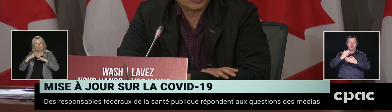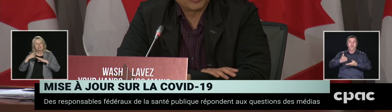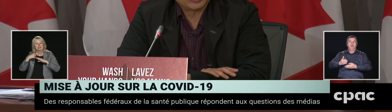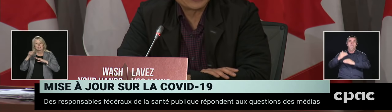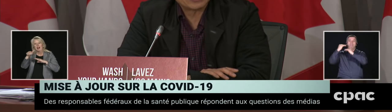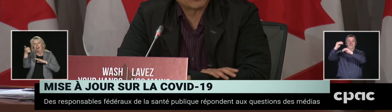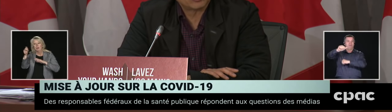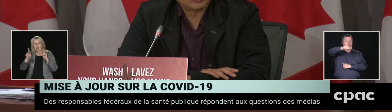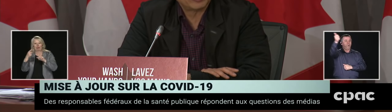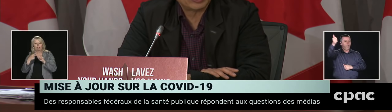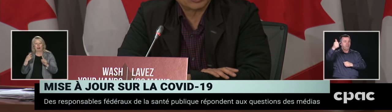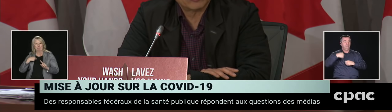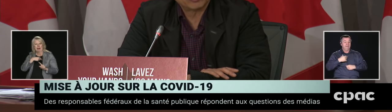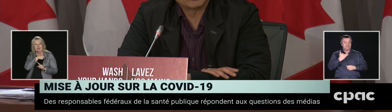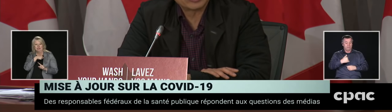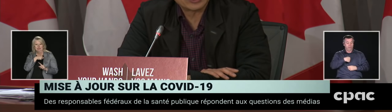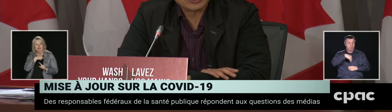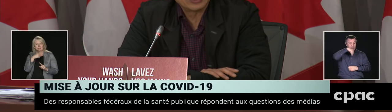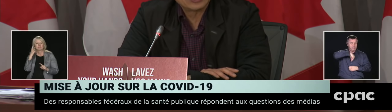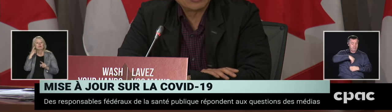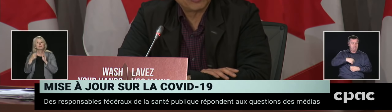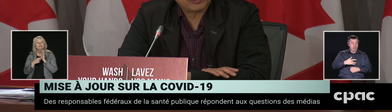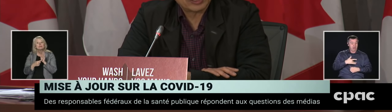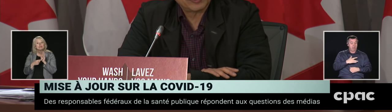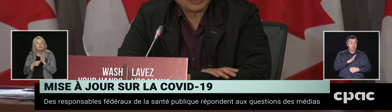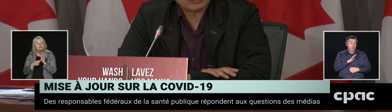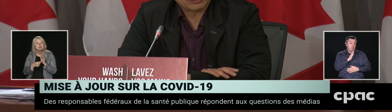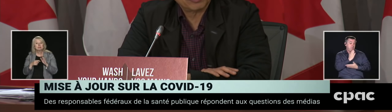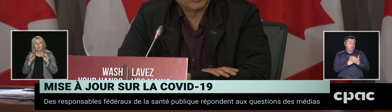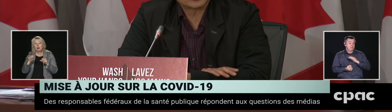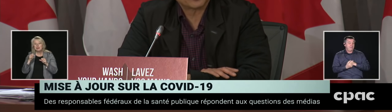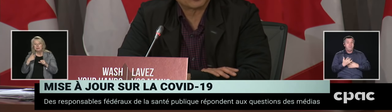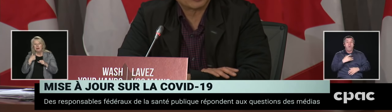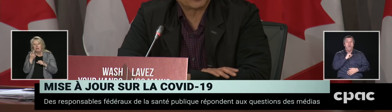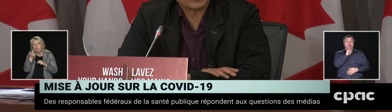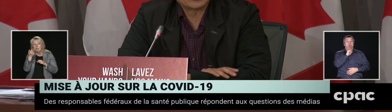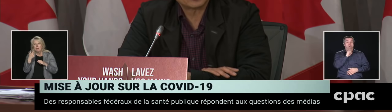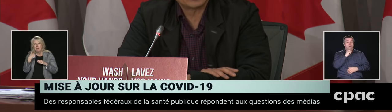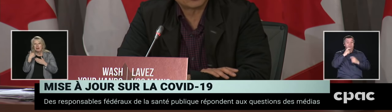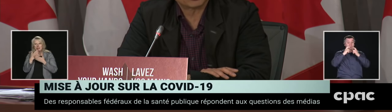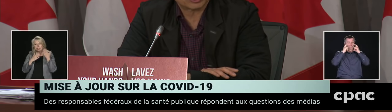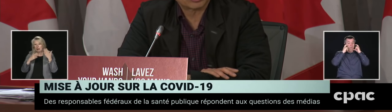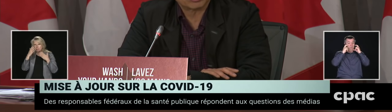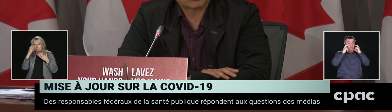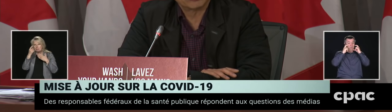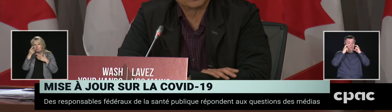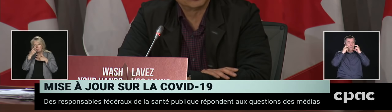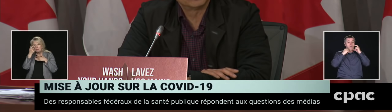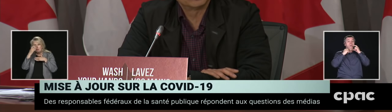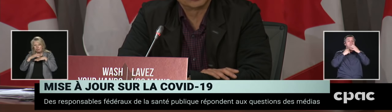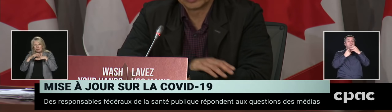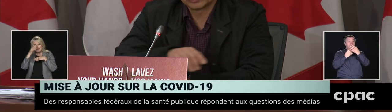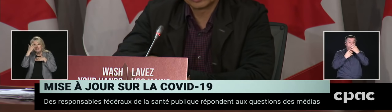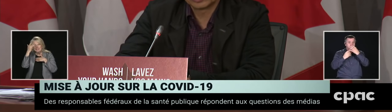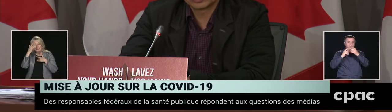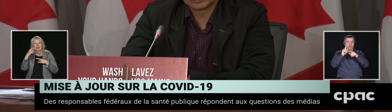un peu de symptômes et peut-être vous toussez. C'est peut-être plus pour protéger les autres contre vous.